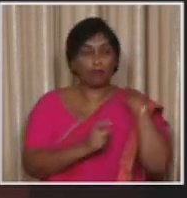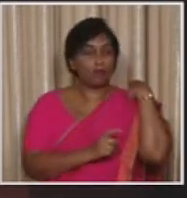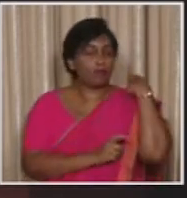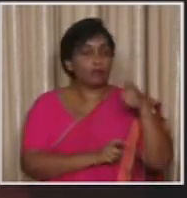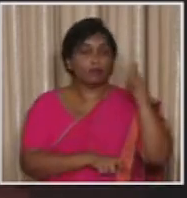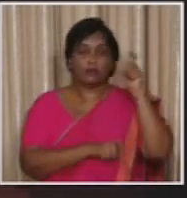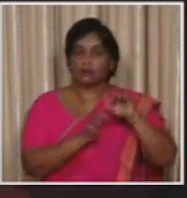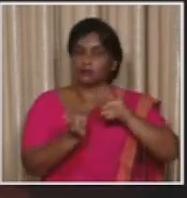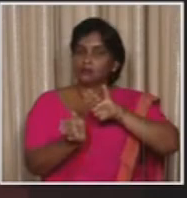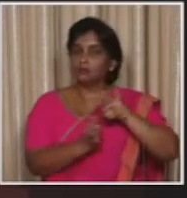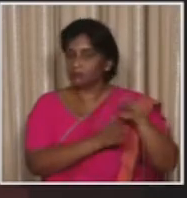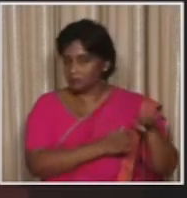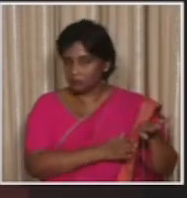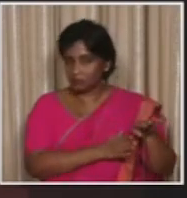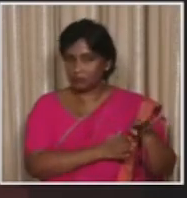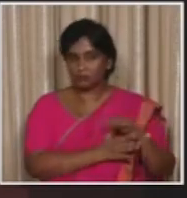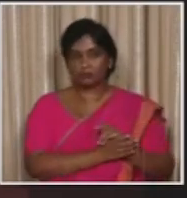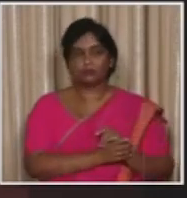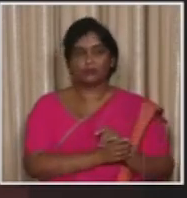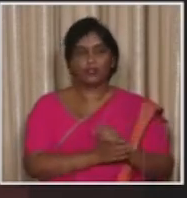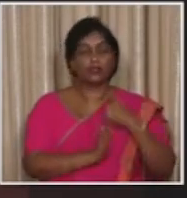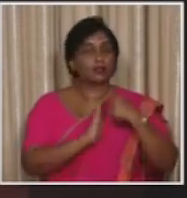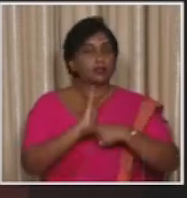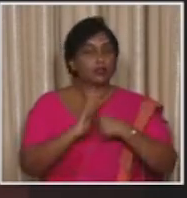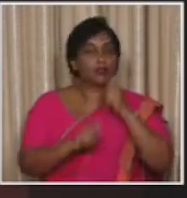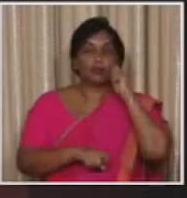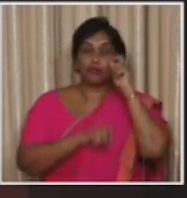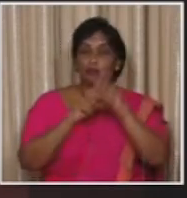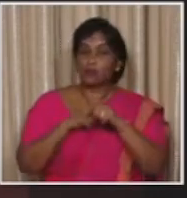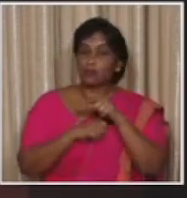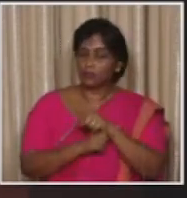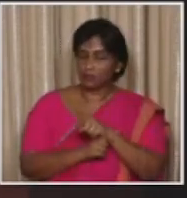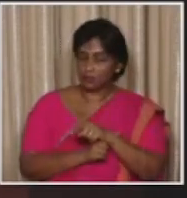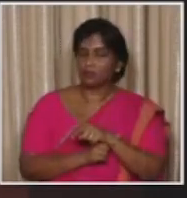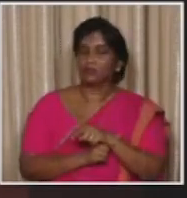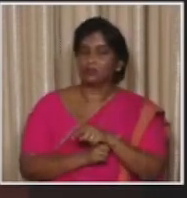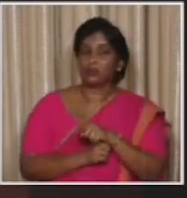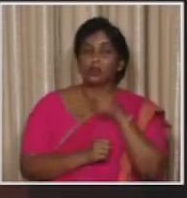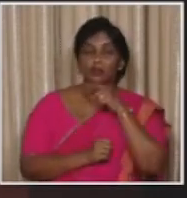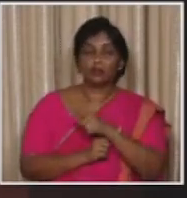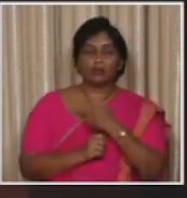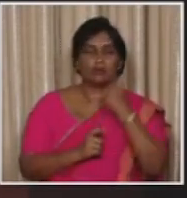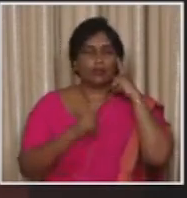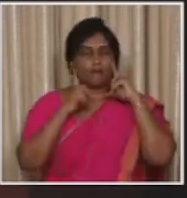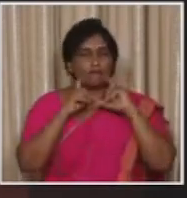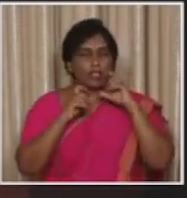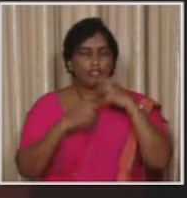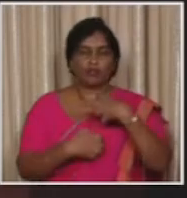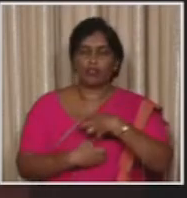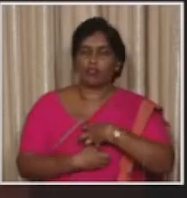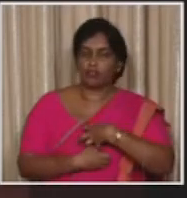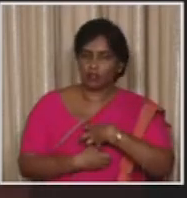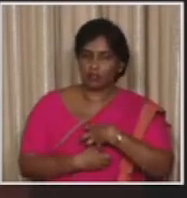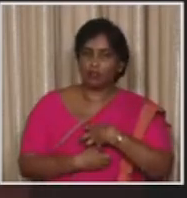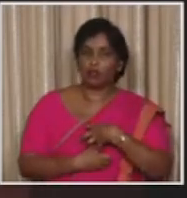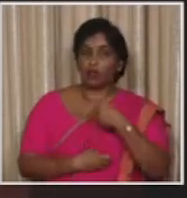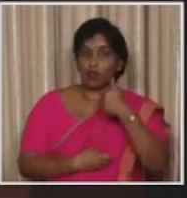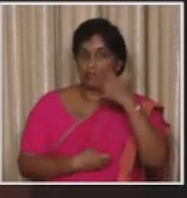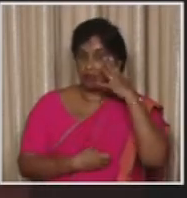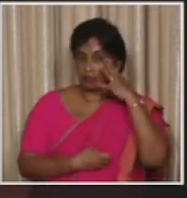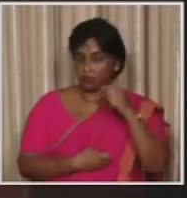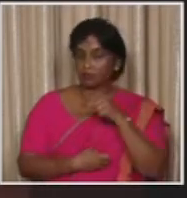ප්‍රකෝටිපතියන් හැරුණකොට මේ රටේ ජනතාවගේ ඒ විඳින දුක හොඳට මතක